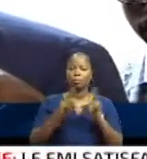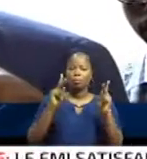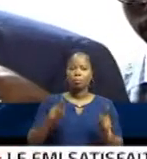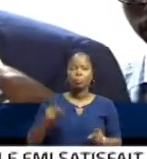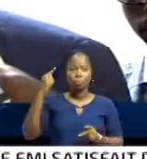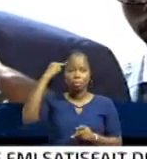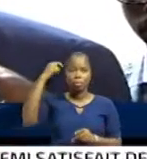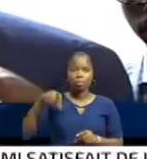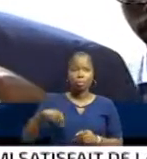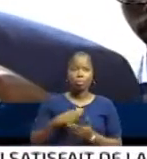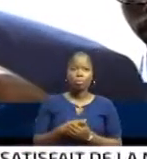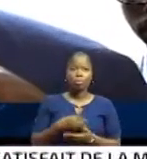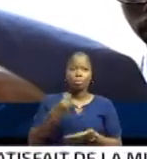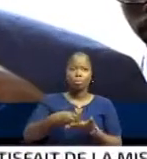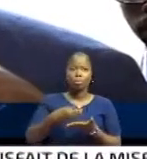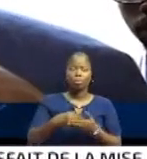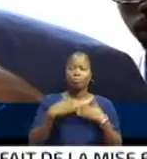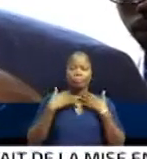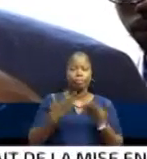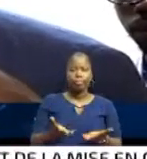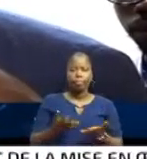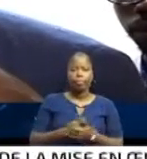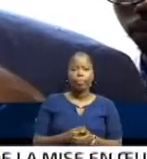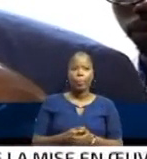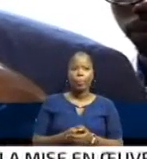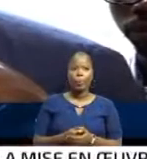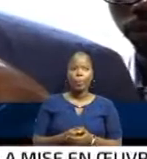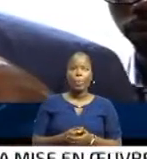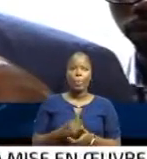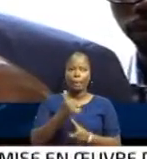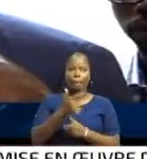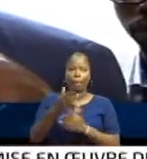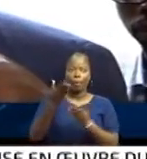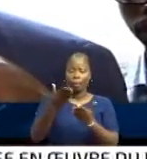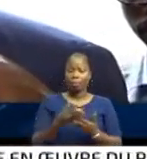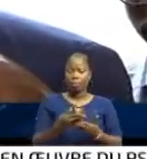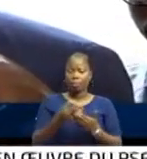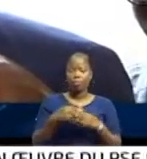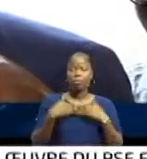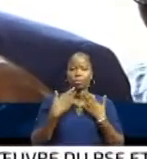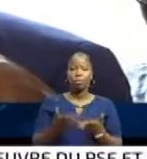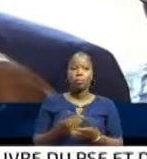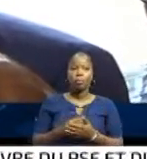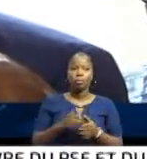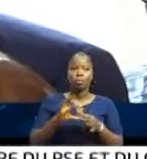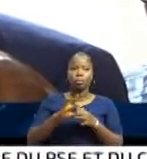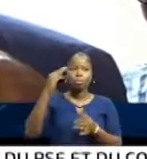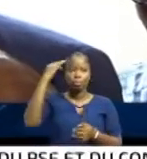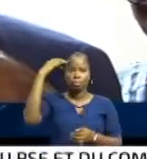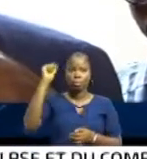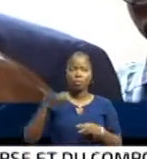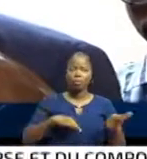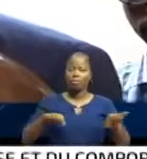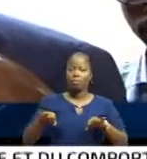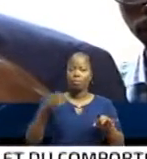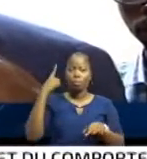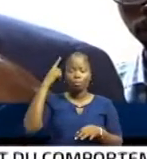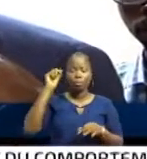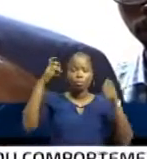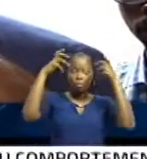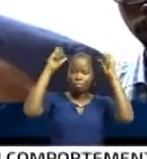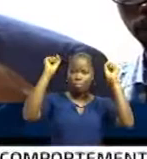pensent qu'il ya des enjeux d'argent il n'y a pas d'enjeu d'argent il ne perçoit absolument rien du tout du ministère ce qu'il fait il le fait pour